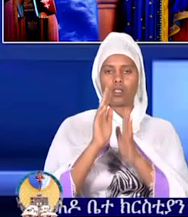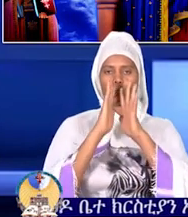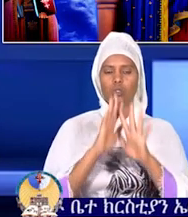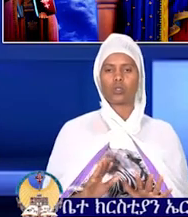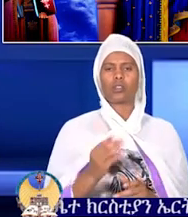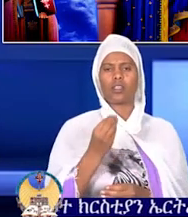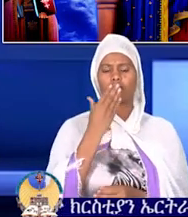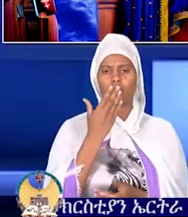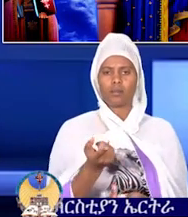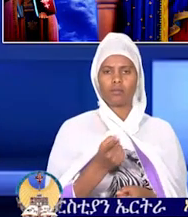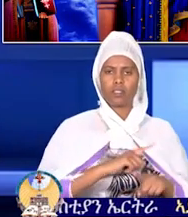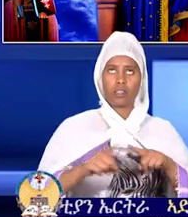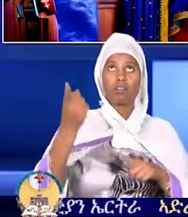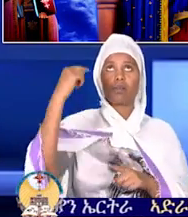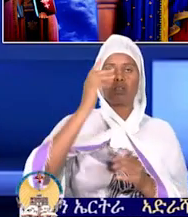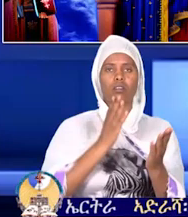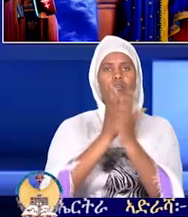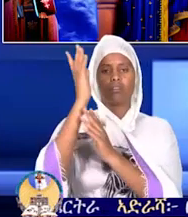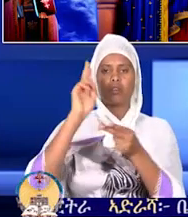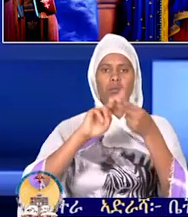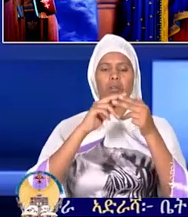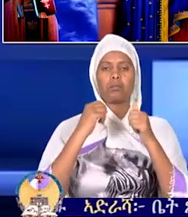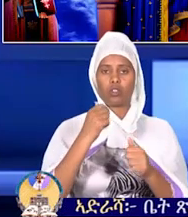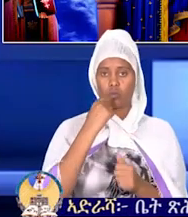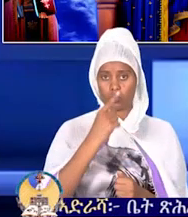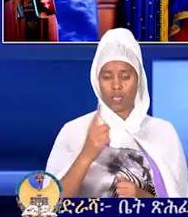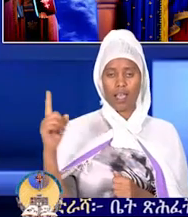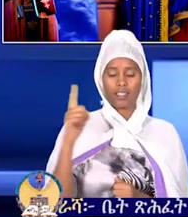أما لا تنت قدسان نمن تعد لي كتت عن قوي تعزير خوا